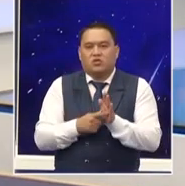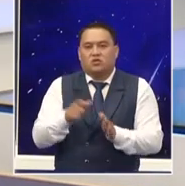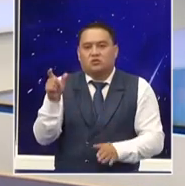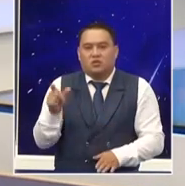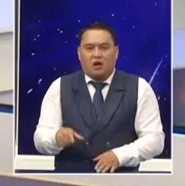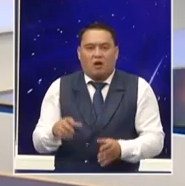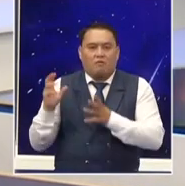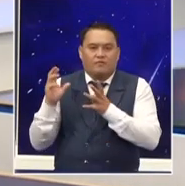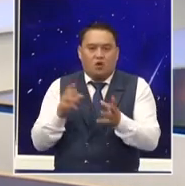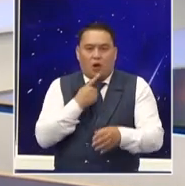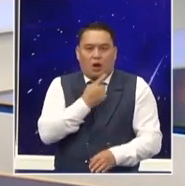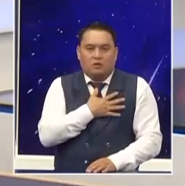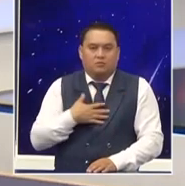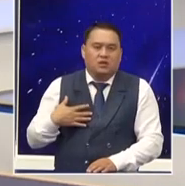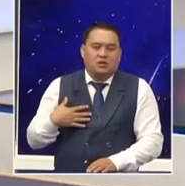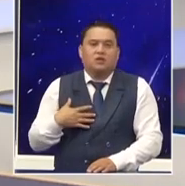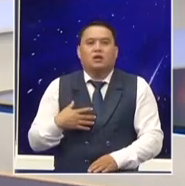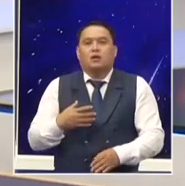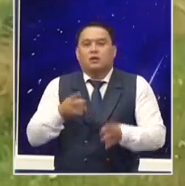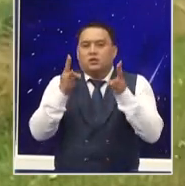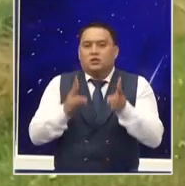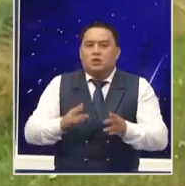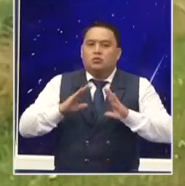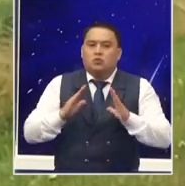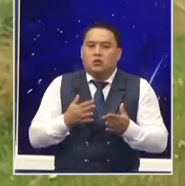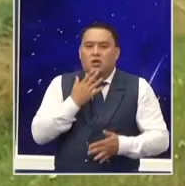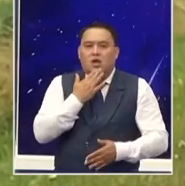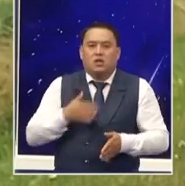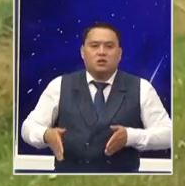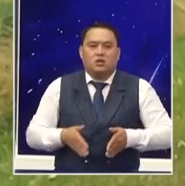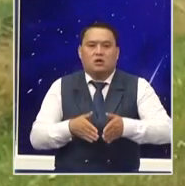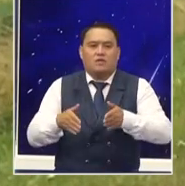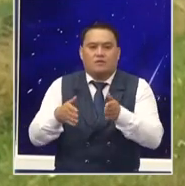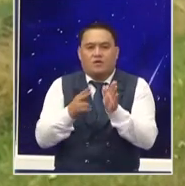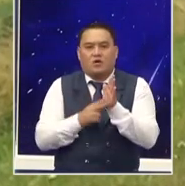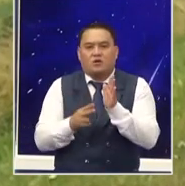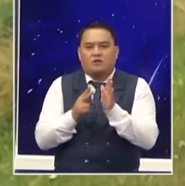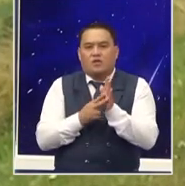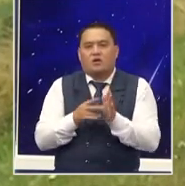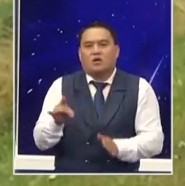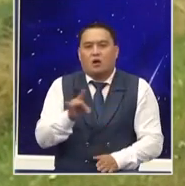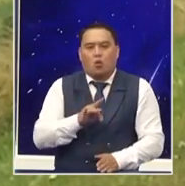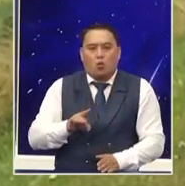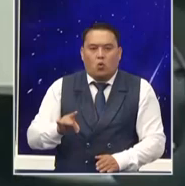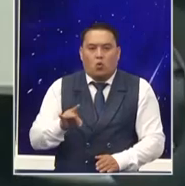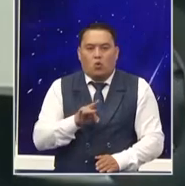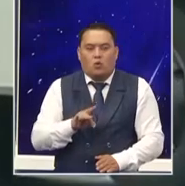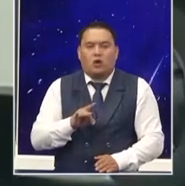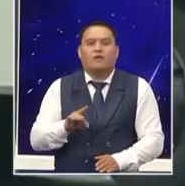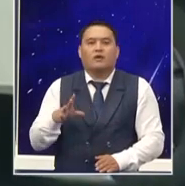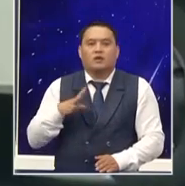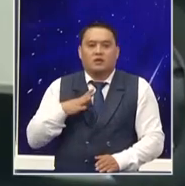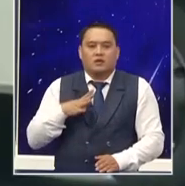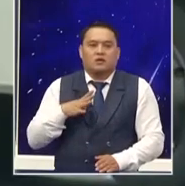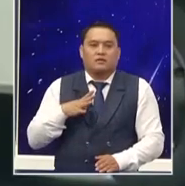7 пассажиров автобуса получили ранения. Трагедия произошла на национальной трассе 88 в районе города Гливицы в